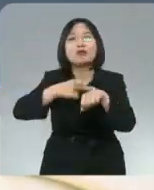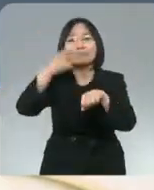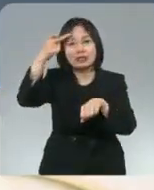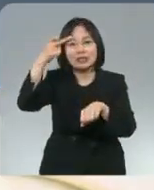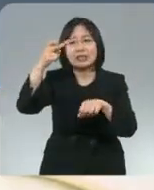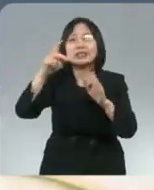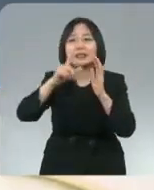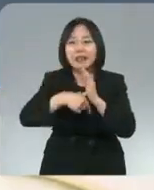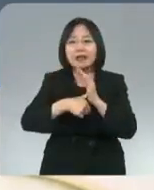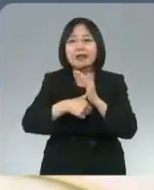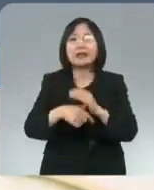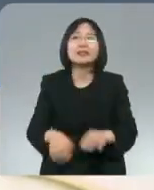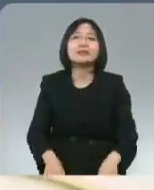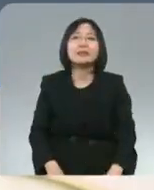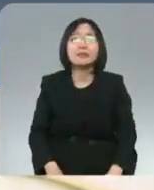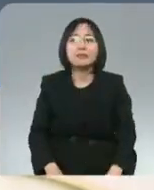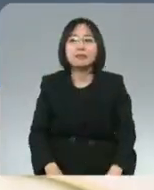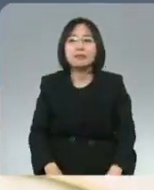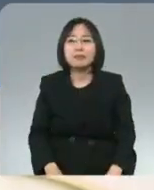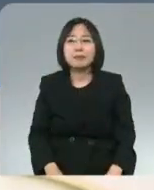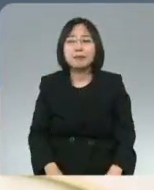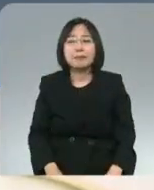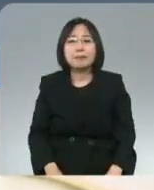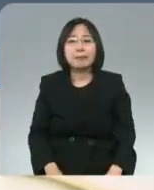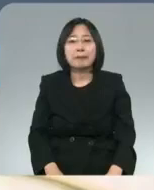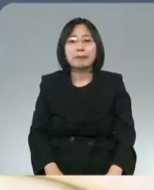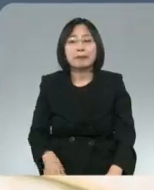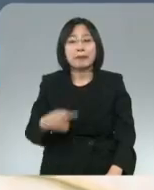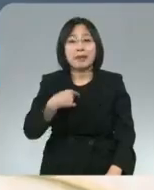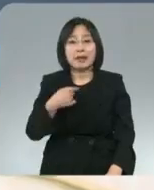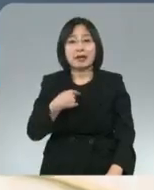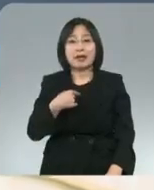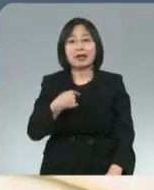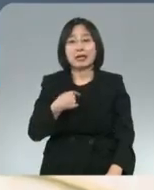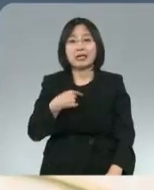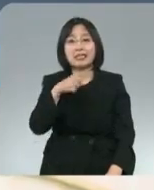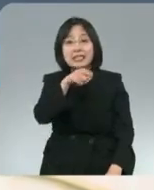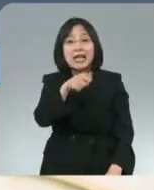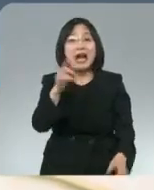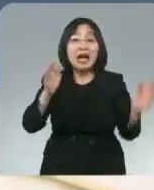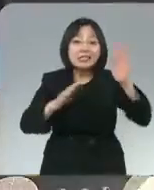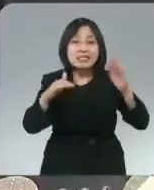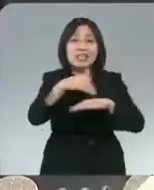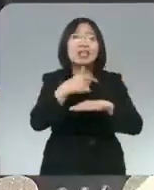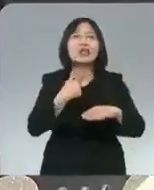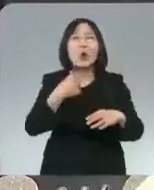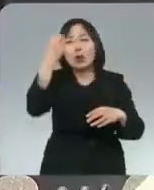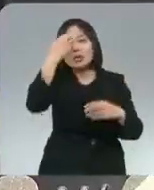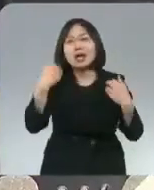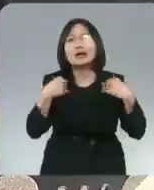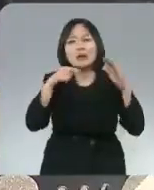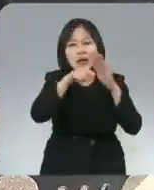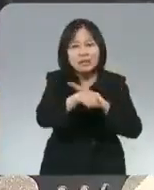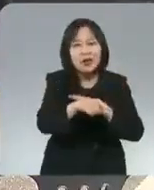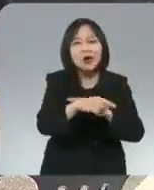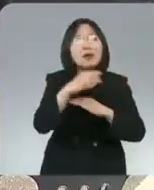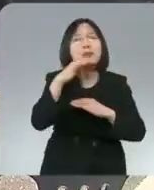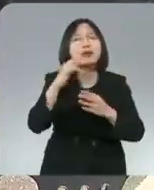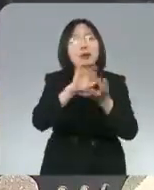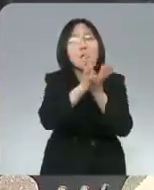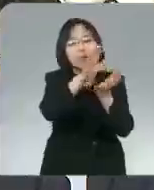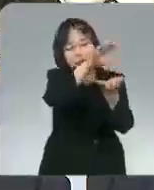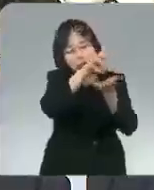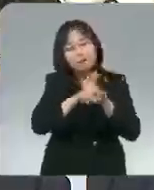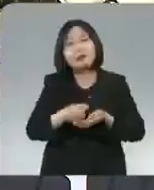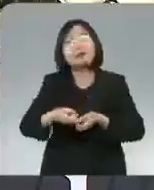thuộc huyện sinh Tô tỉnh Nam Đô la nơi tạo xe hơi bị chìm 8 năm trước Hoa rất A và hoa cúc lên biển an ủi